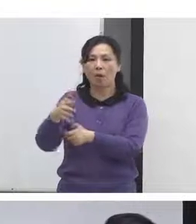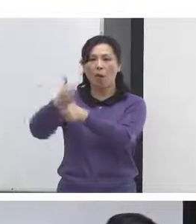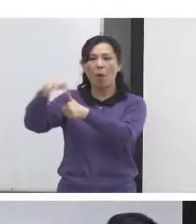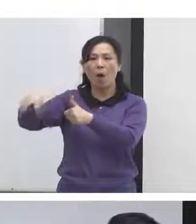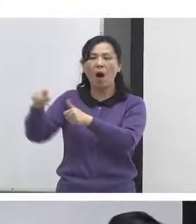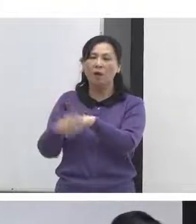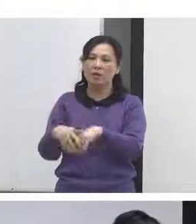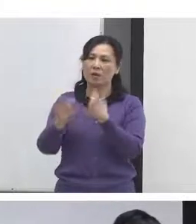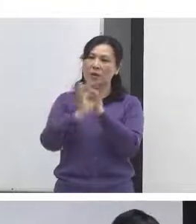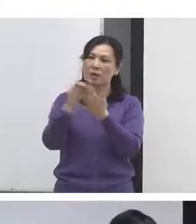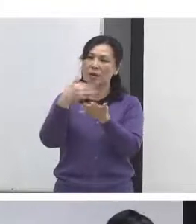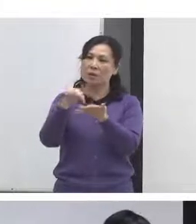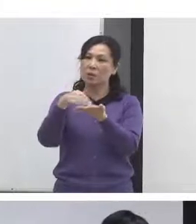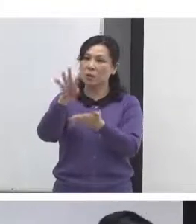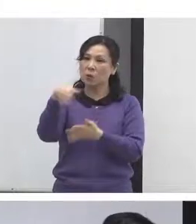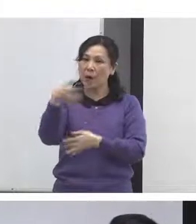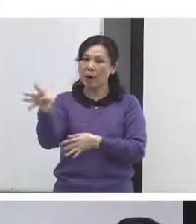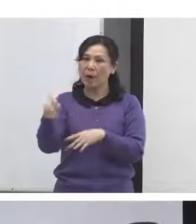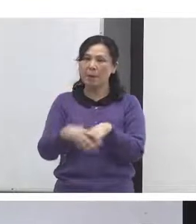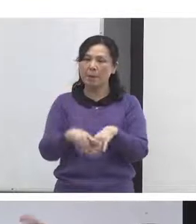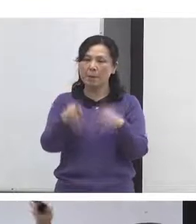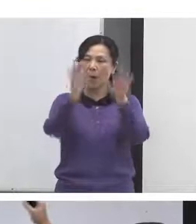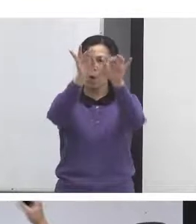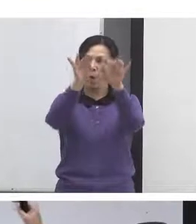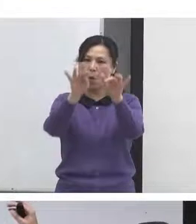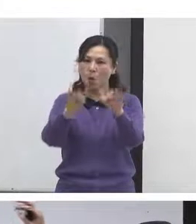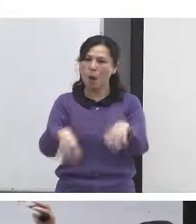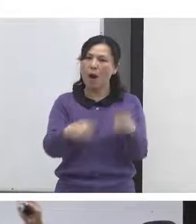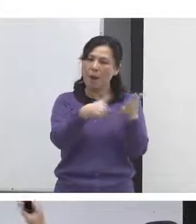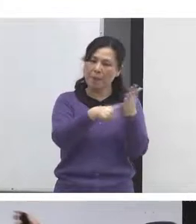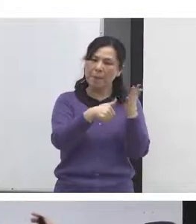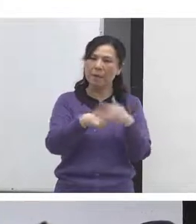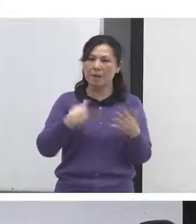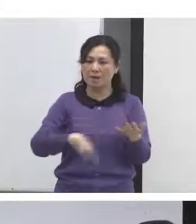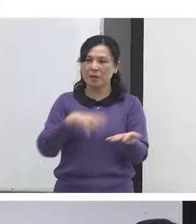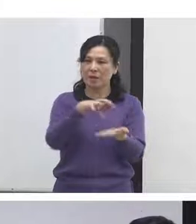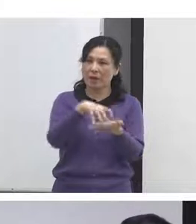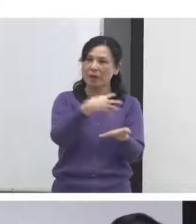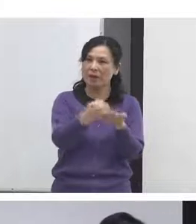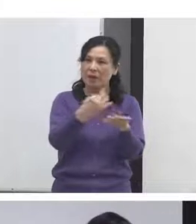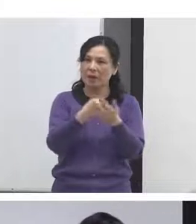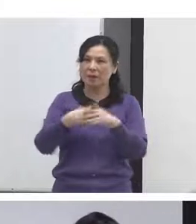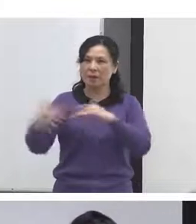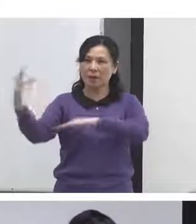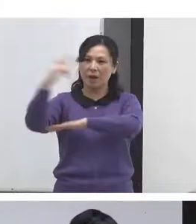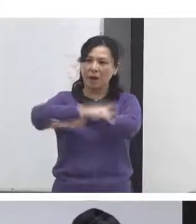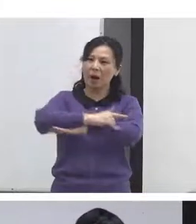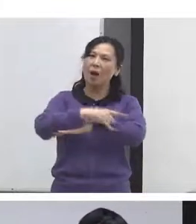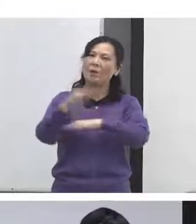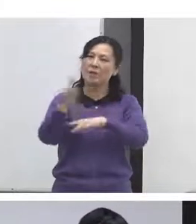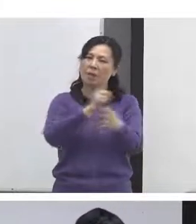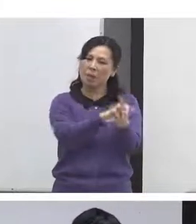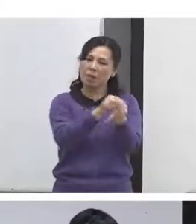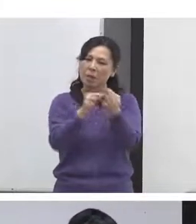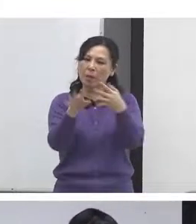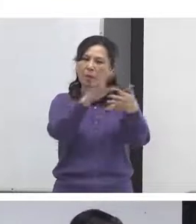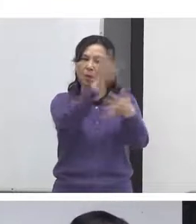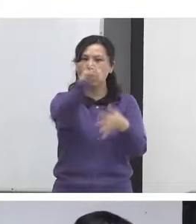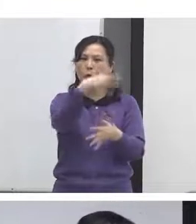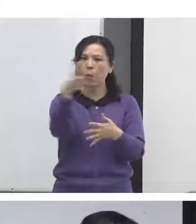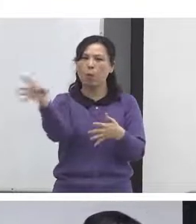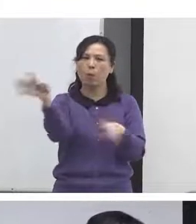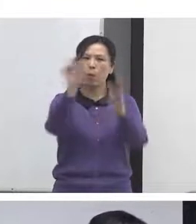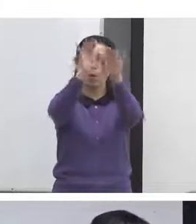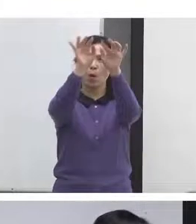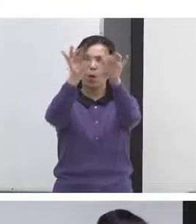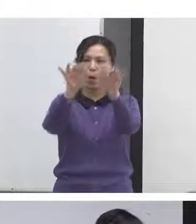表没有包含就是所有要居家检疫的人的姓名、身份证字号、入境时间、入境班机这些资料，这些栏位。那这个 Excel 空白表做出来之后，